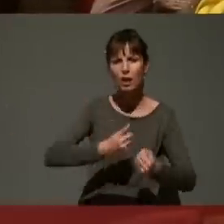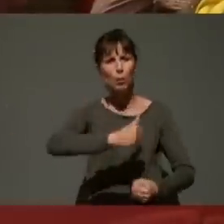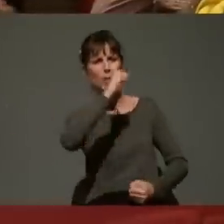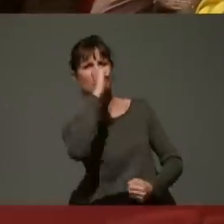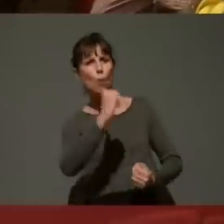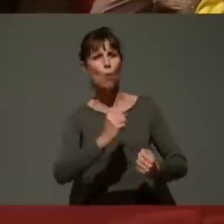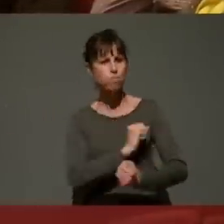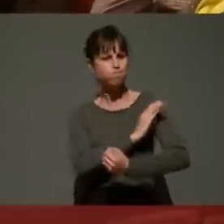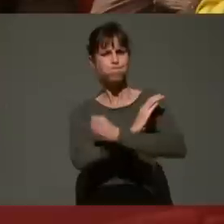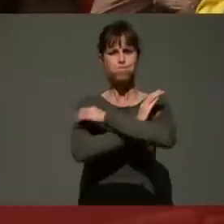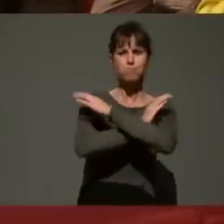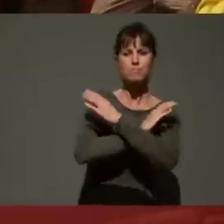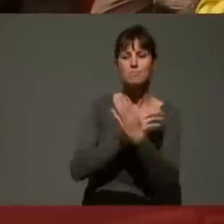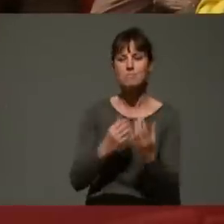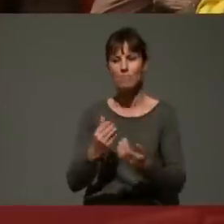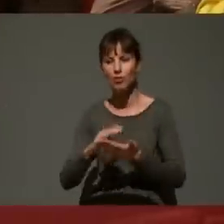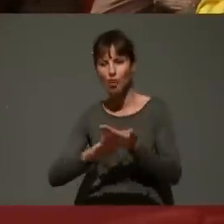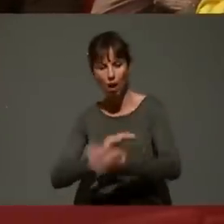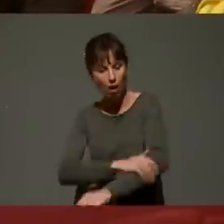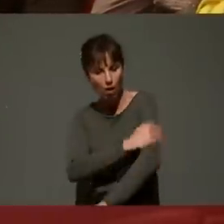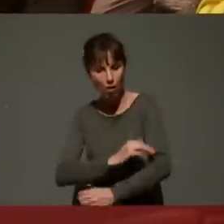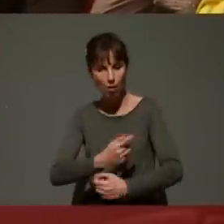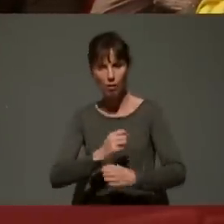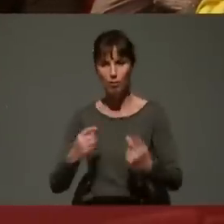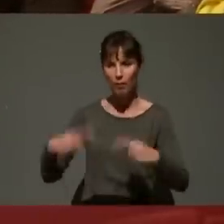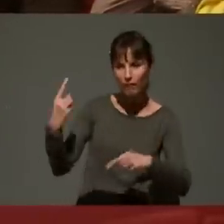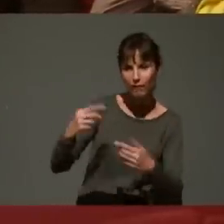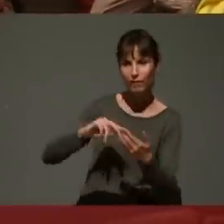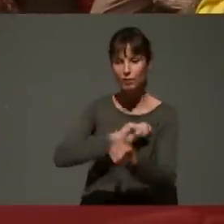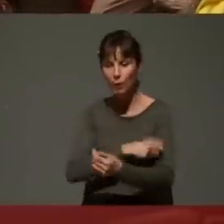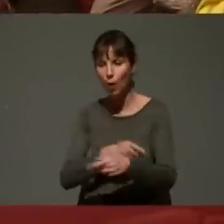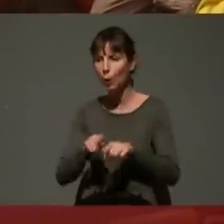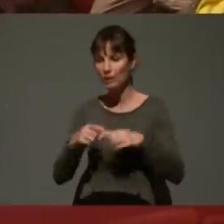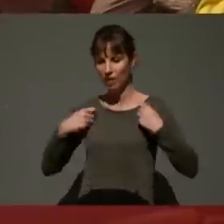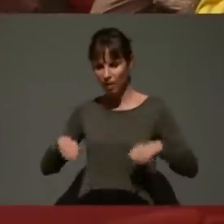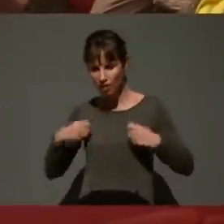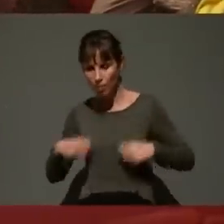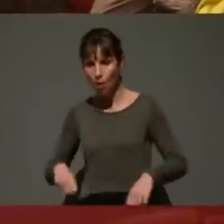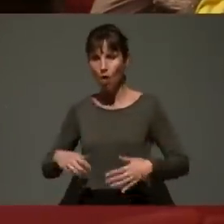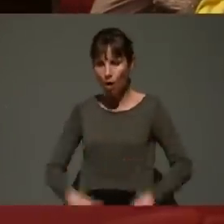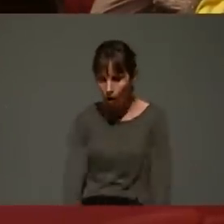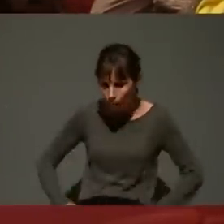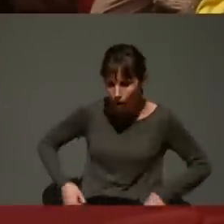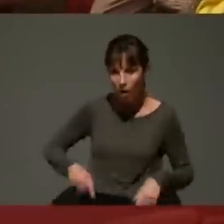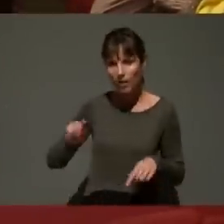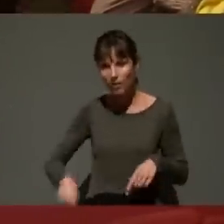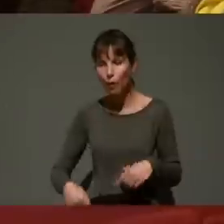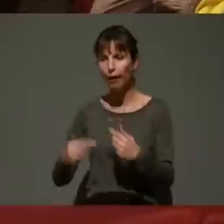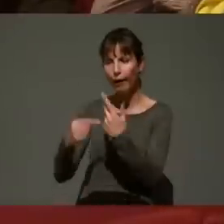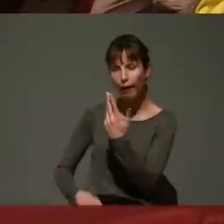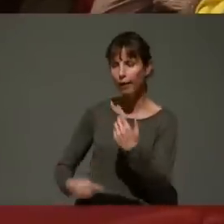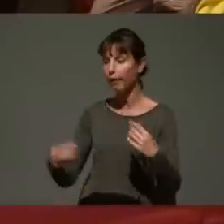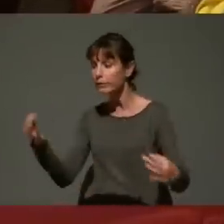énergétiques qui font un peu fureur dans tous les rayons. Et aussi sur les tenues comme les bas de contention, tout ça, il faut